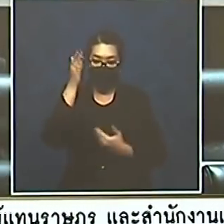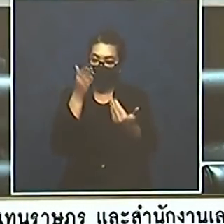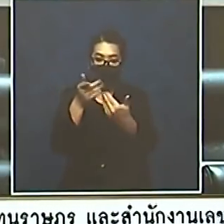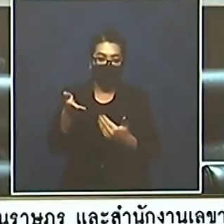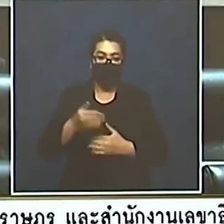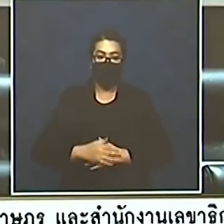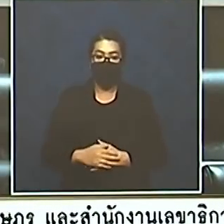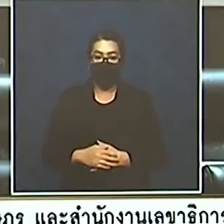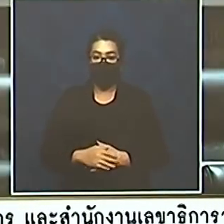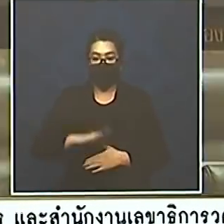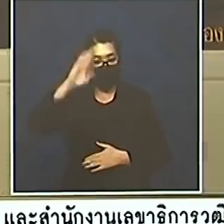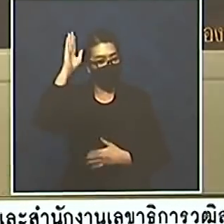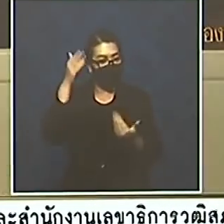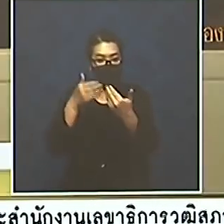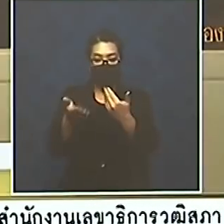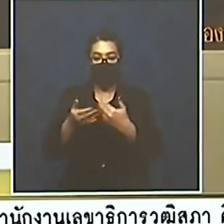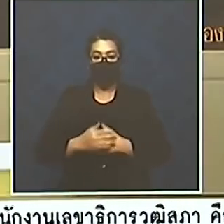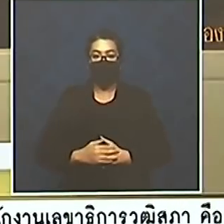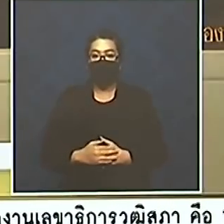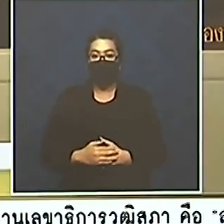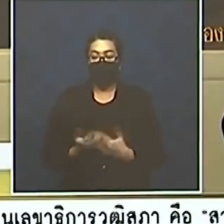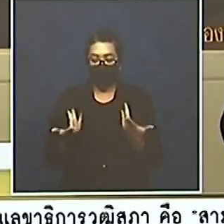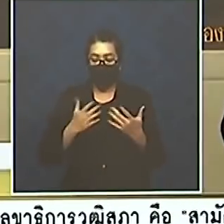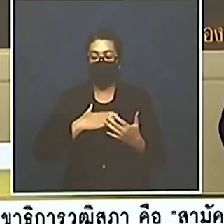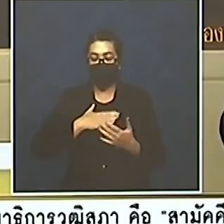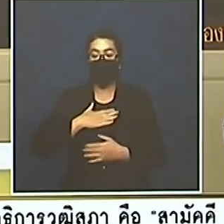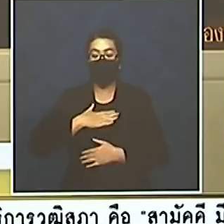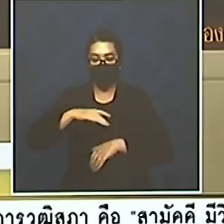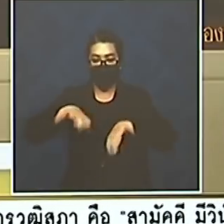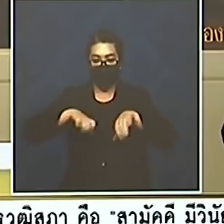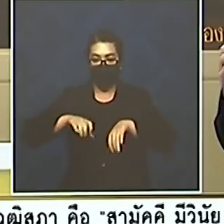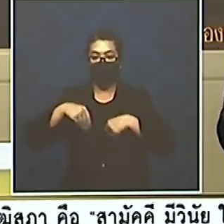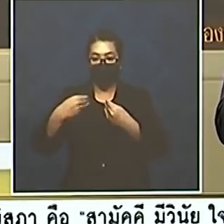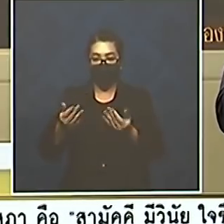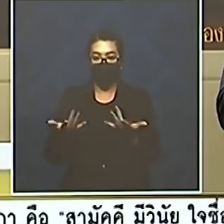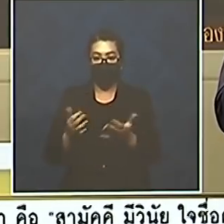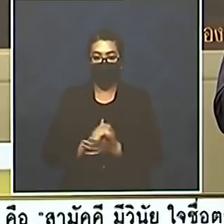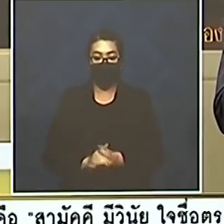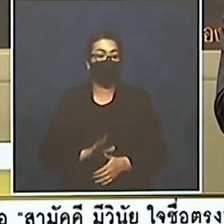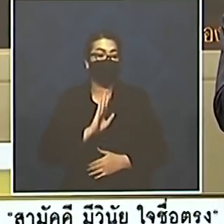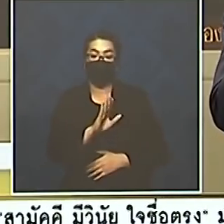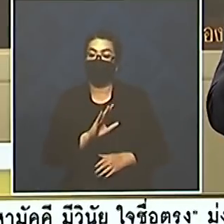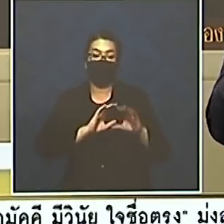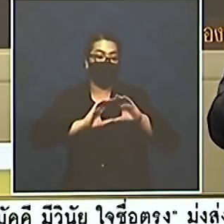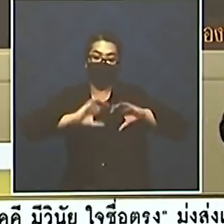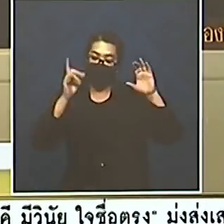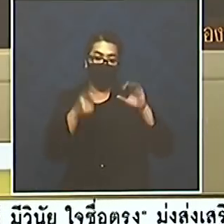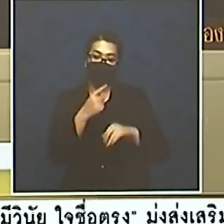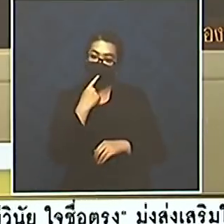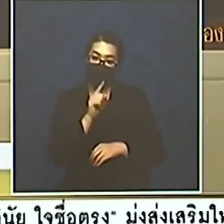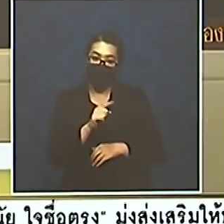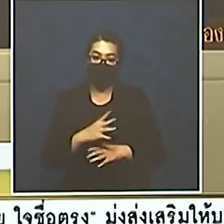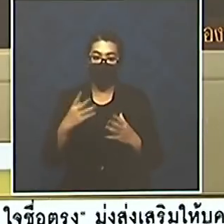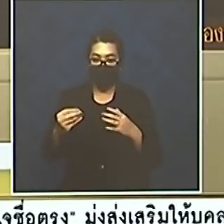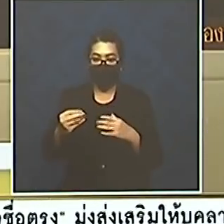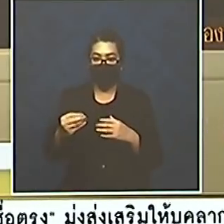งไม่มีใครกล้าที่จะไม่ไปร่วมประชุมหรือทำให้สภาล่มครับเพราะฉะนั้นนี่คือในมุมบวก สำหรับเรื่องของปรากฏการณ์ที่เรียกกันว่าสภ